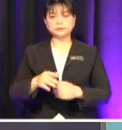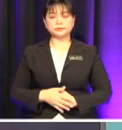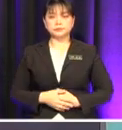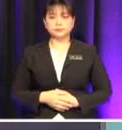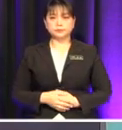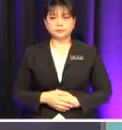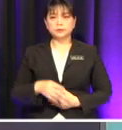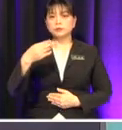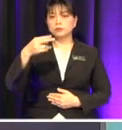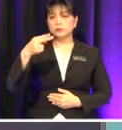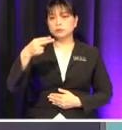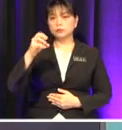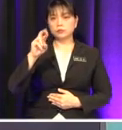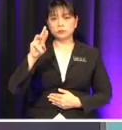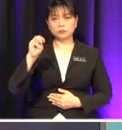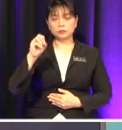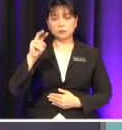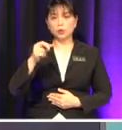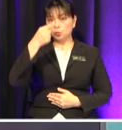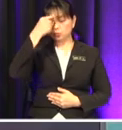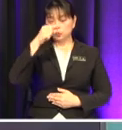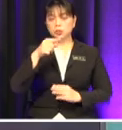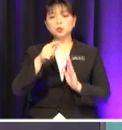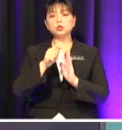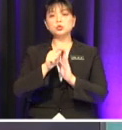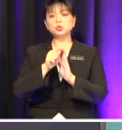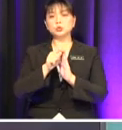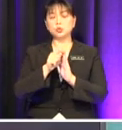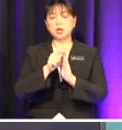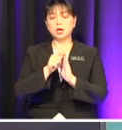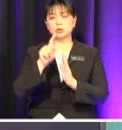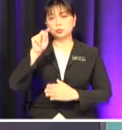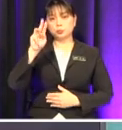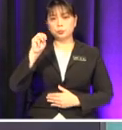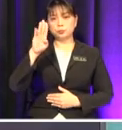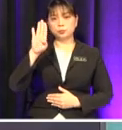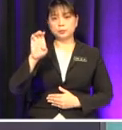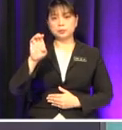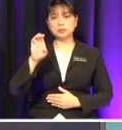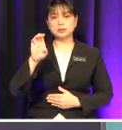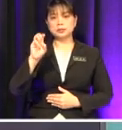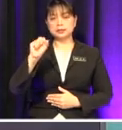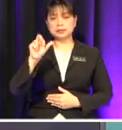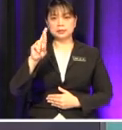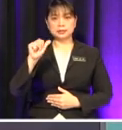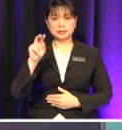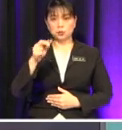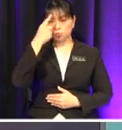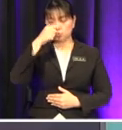tubers fungsinya untuk pertumbuhan badan Oke untuk taruh situ oke